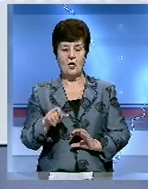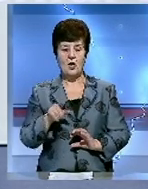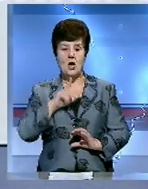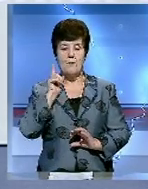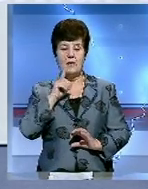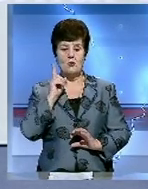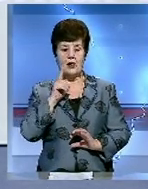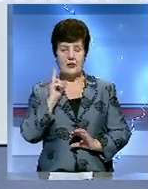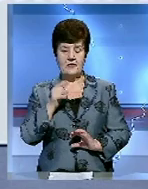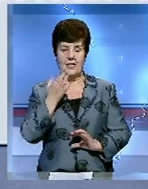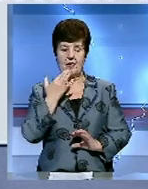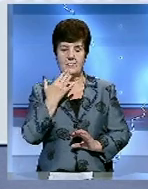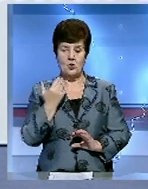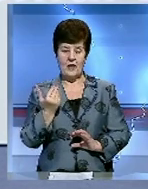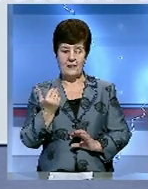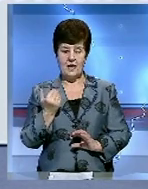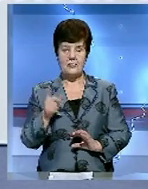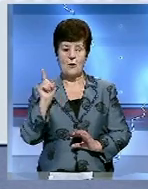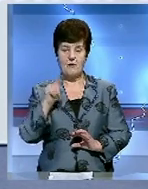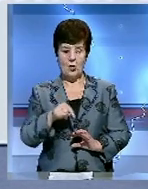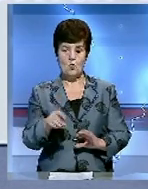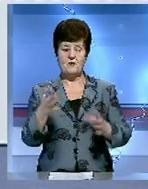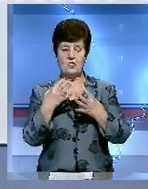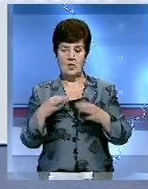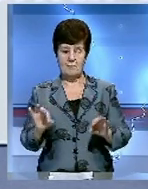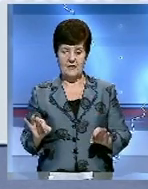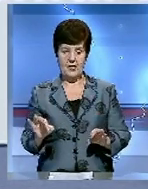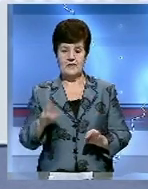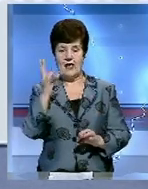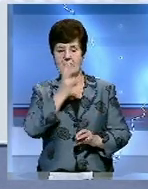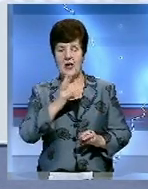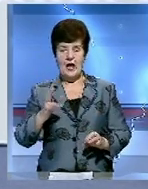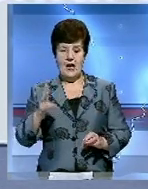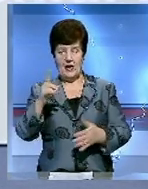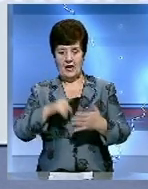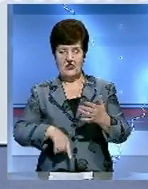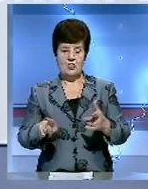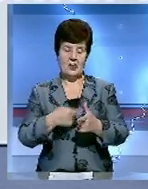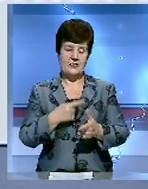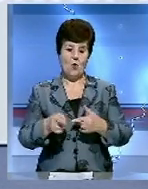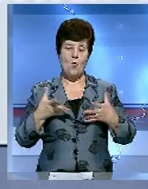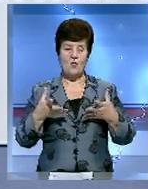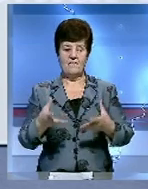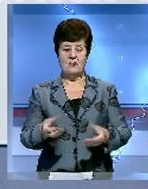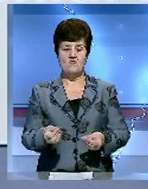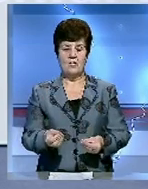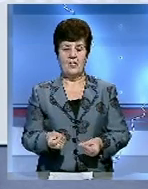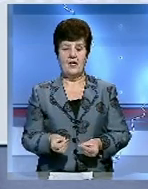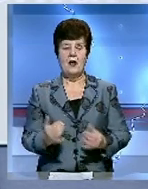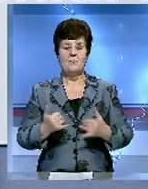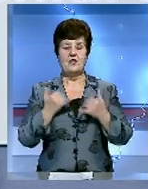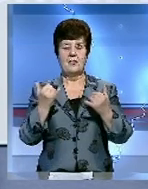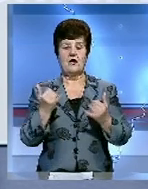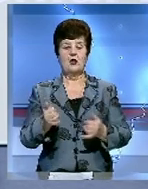minorităților naționale, precum și libertate de religie sau convingere. Delegația Uniunii Europeană